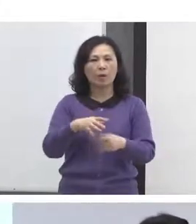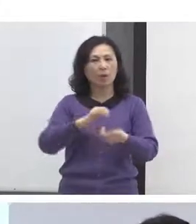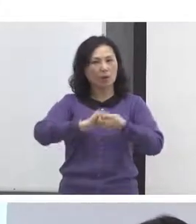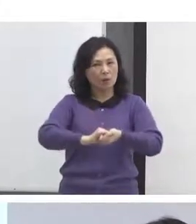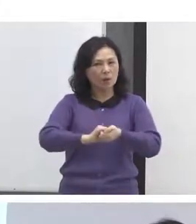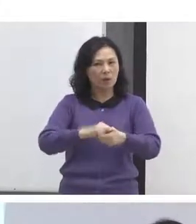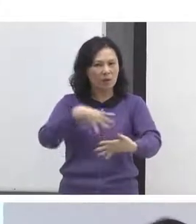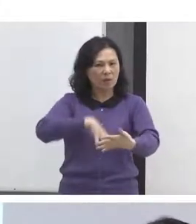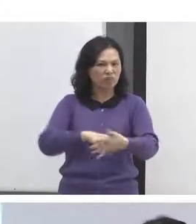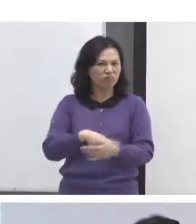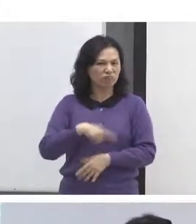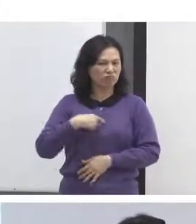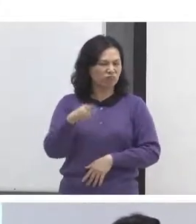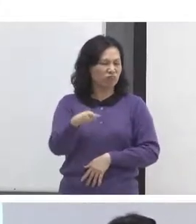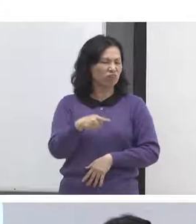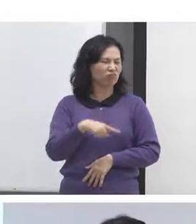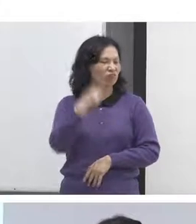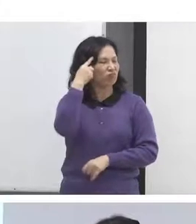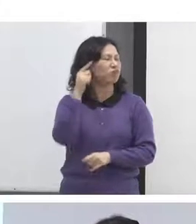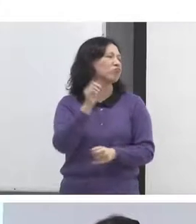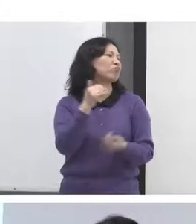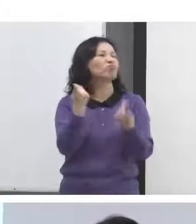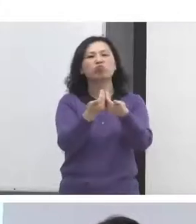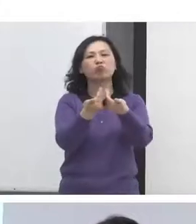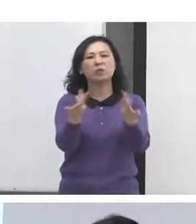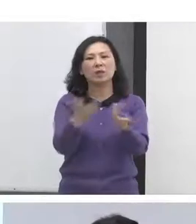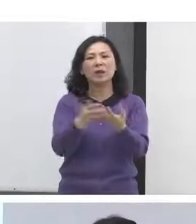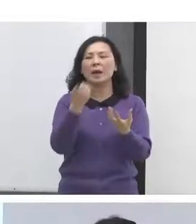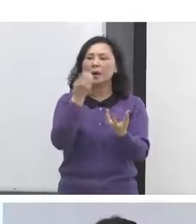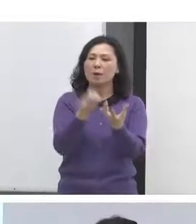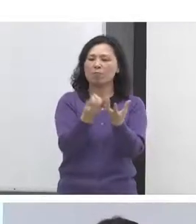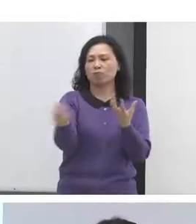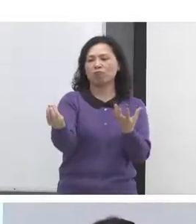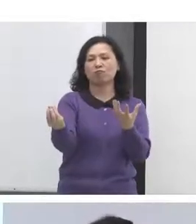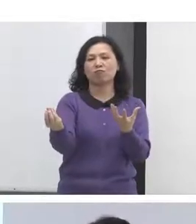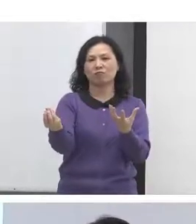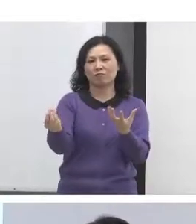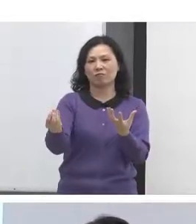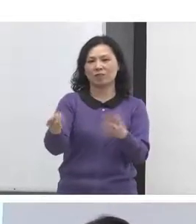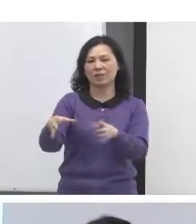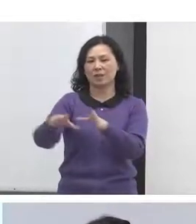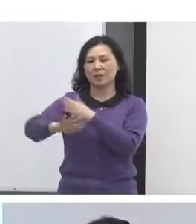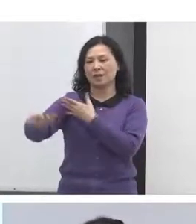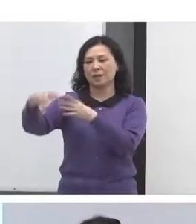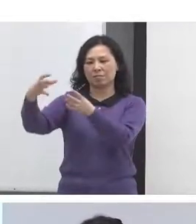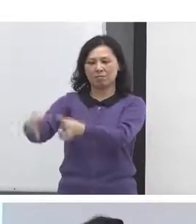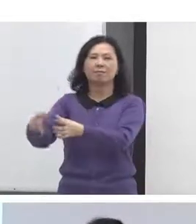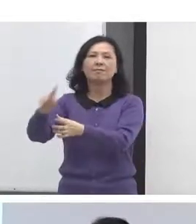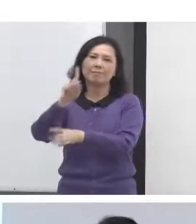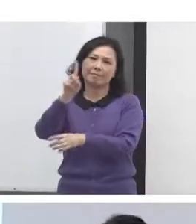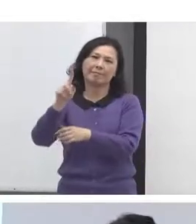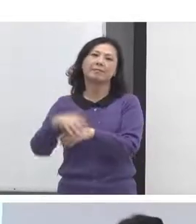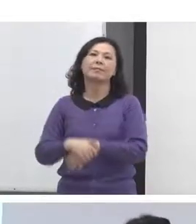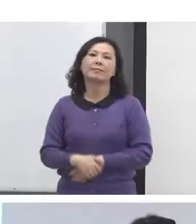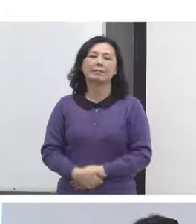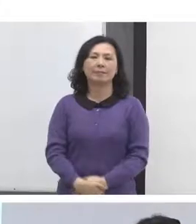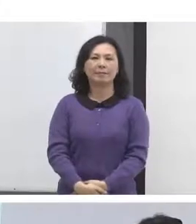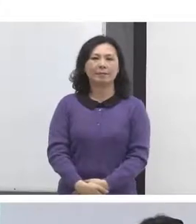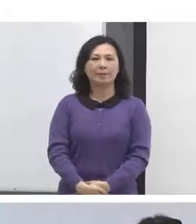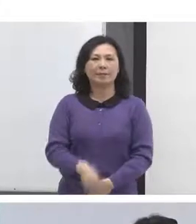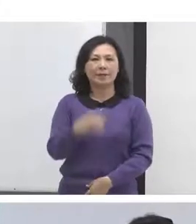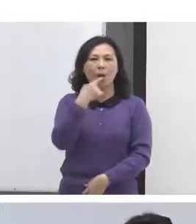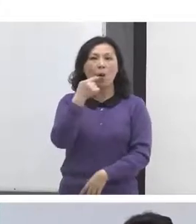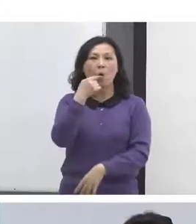不爽，那他们可以分出来 fork 出来，另外再开一个下面这个右下面这个另外一个红色